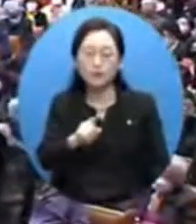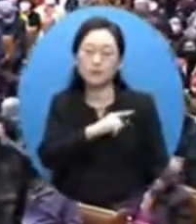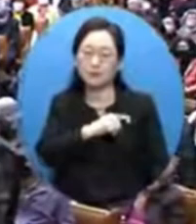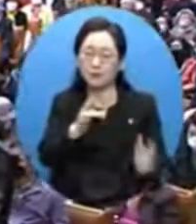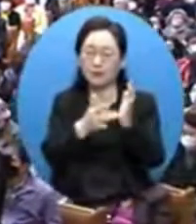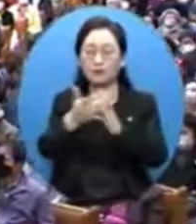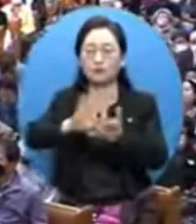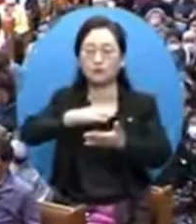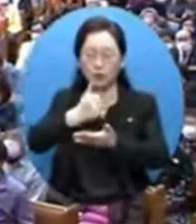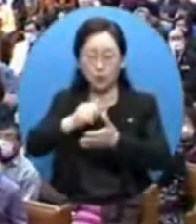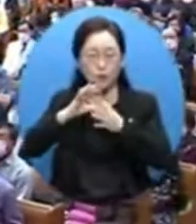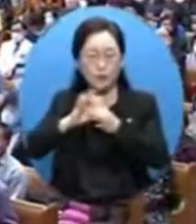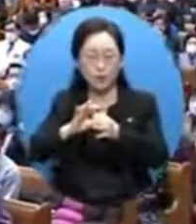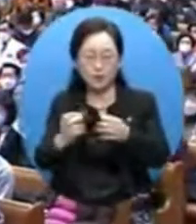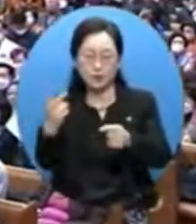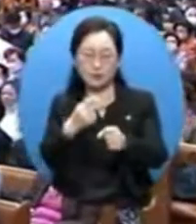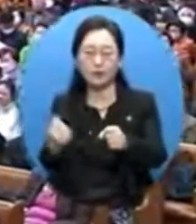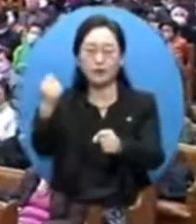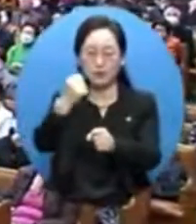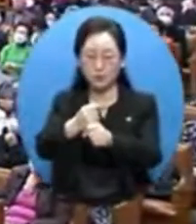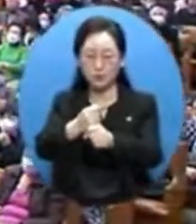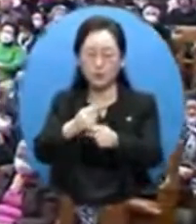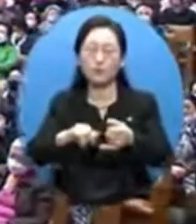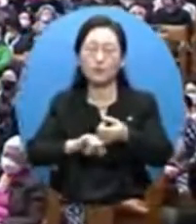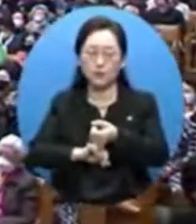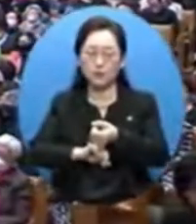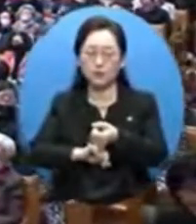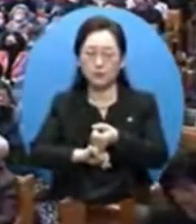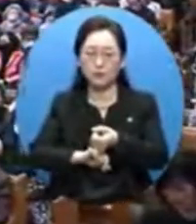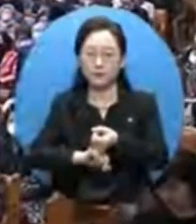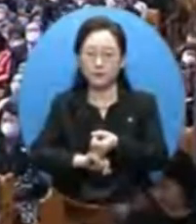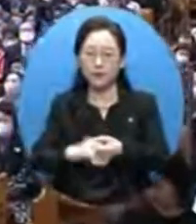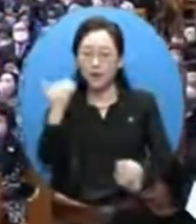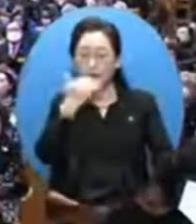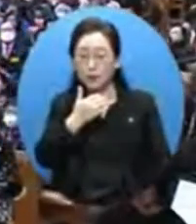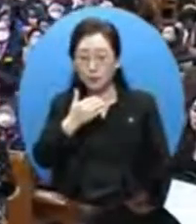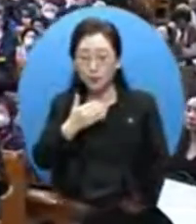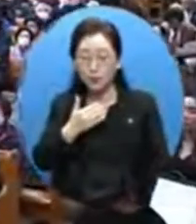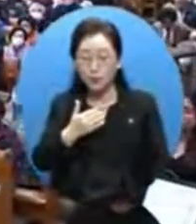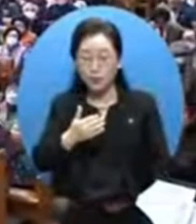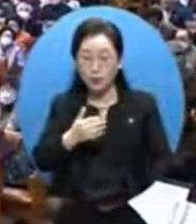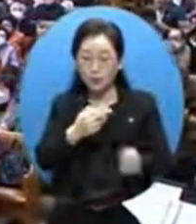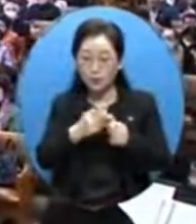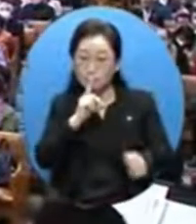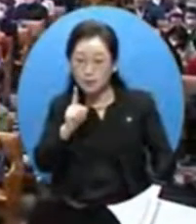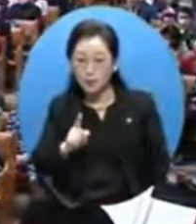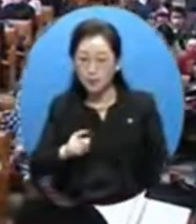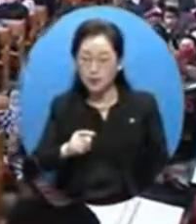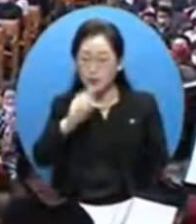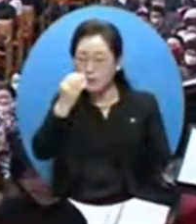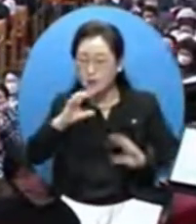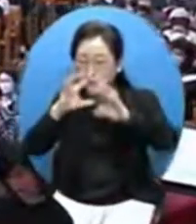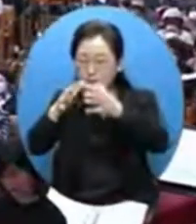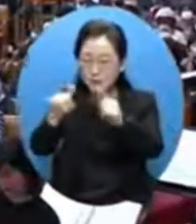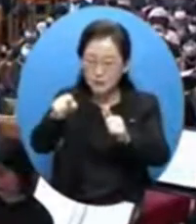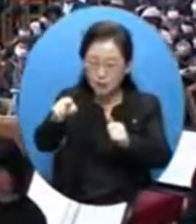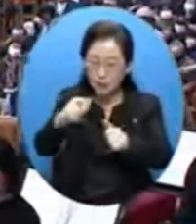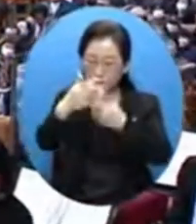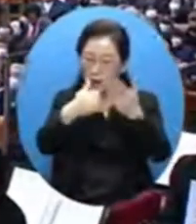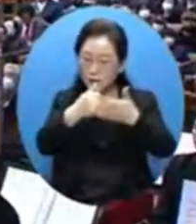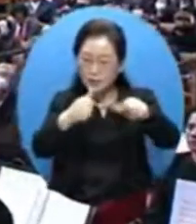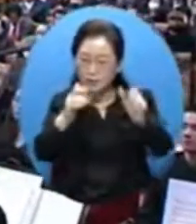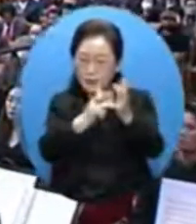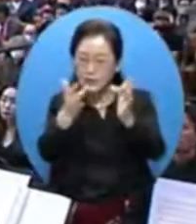예수 그리스도와의 관계를 회복해야 되는 것입니다. 베드로 사도는 이스라엘 백성들이 하나님의 아들이신 예수님을 십자가에 못